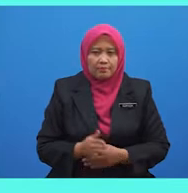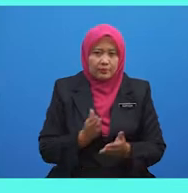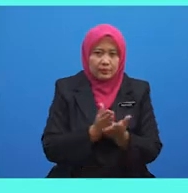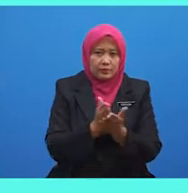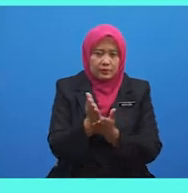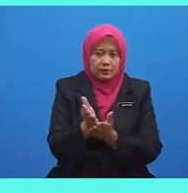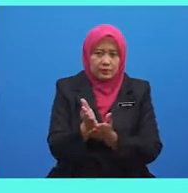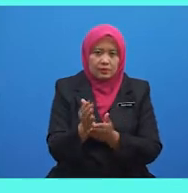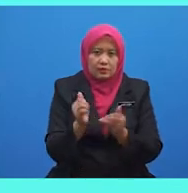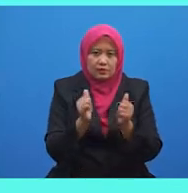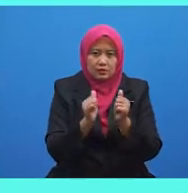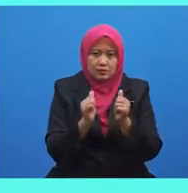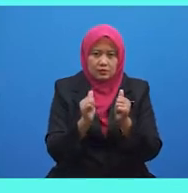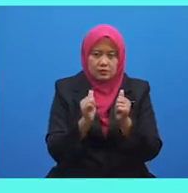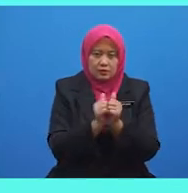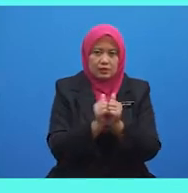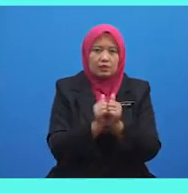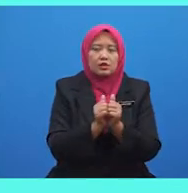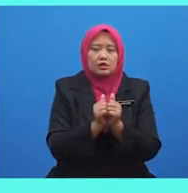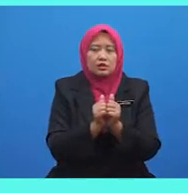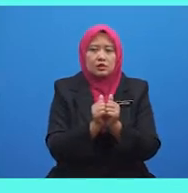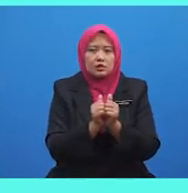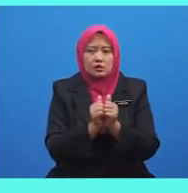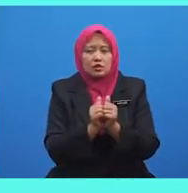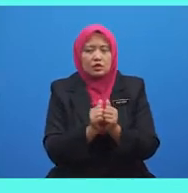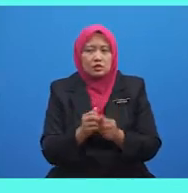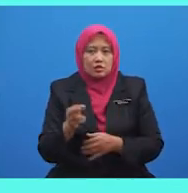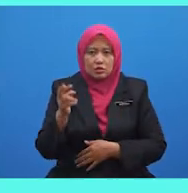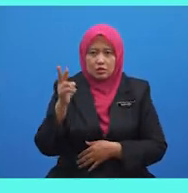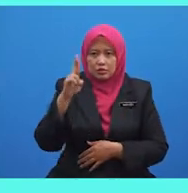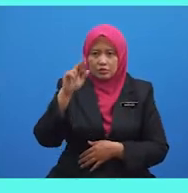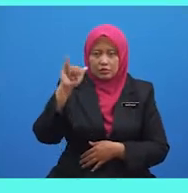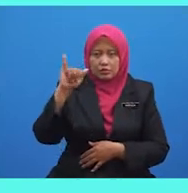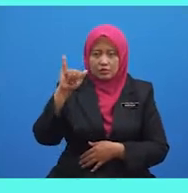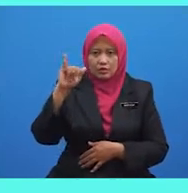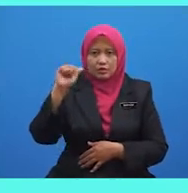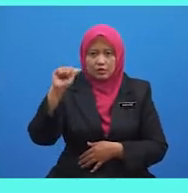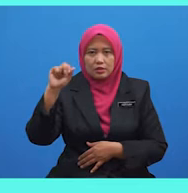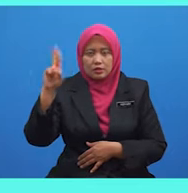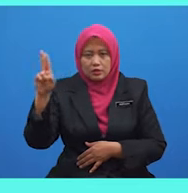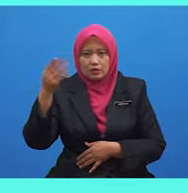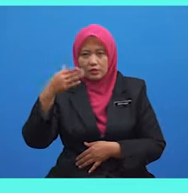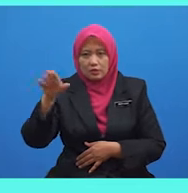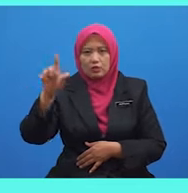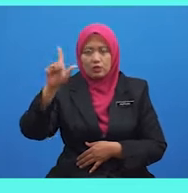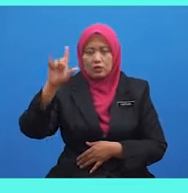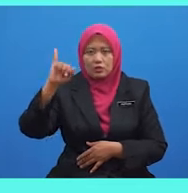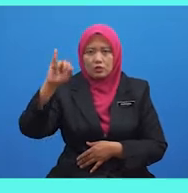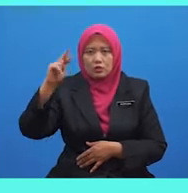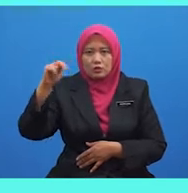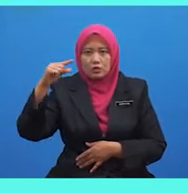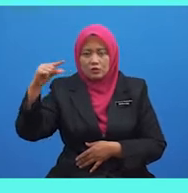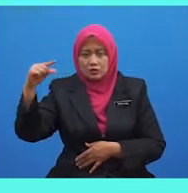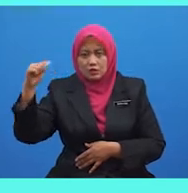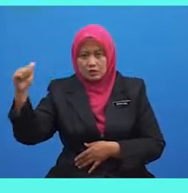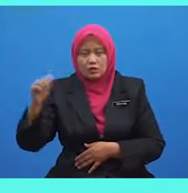di Kepulauan Riau Lingga yang menjadi pusat pemerintahan yang baharu. Pusat pemerintahan